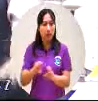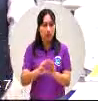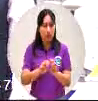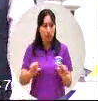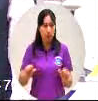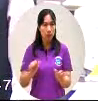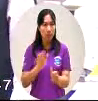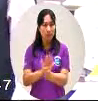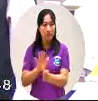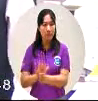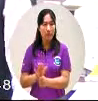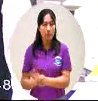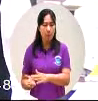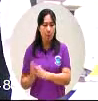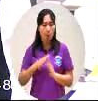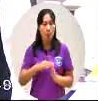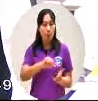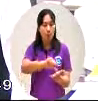可以耕种的